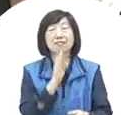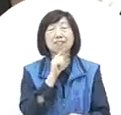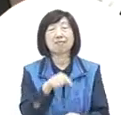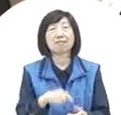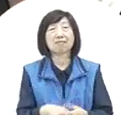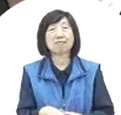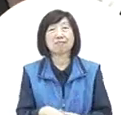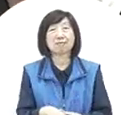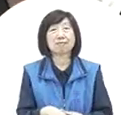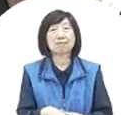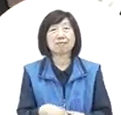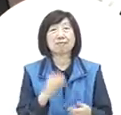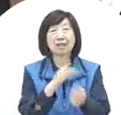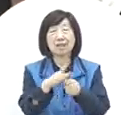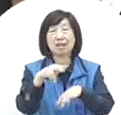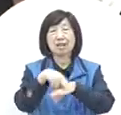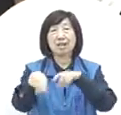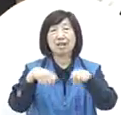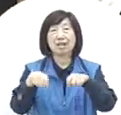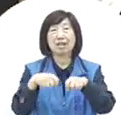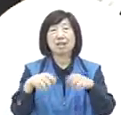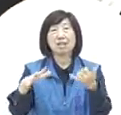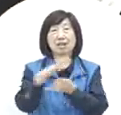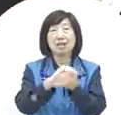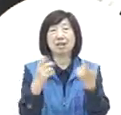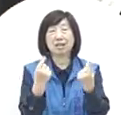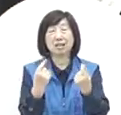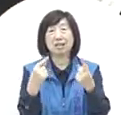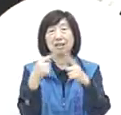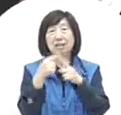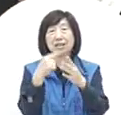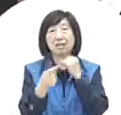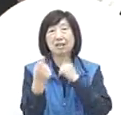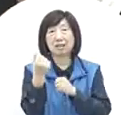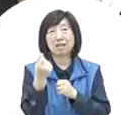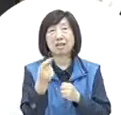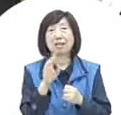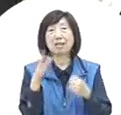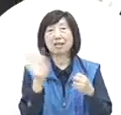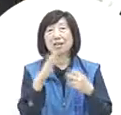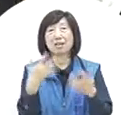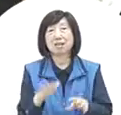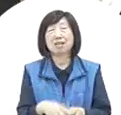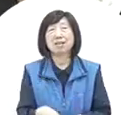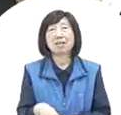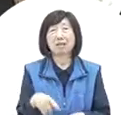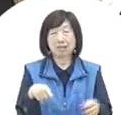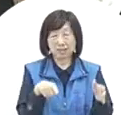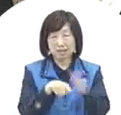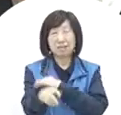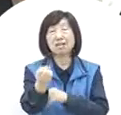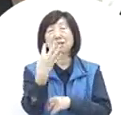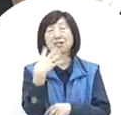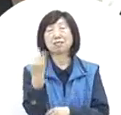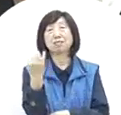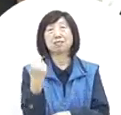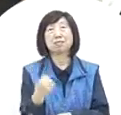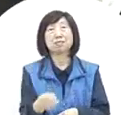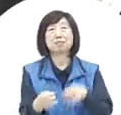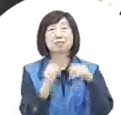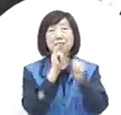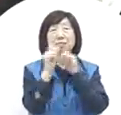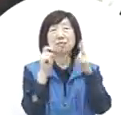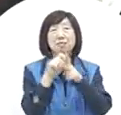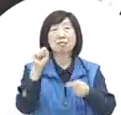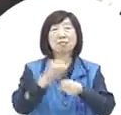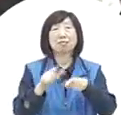的辅导编制是全国一致的，然后那个人数非常的少了，不多了。 多少？ 你就具体讲出来多少？ 是社工加心